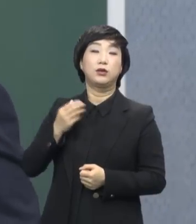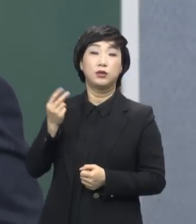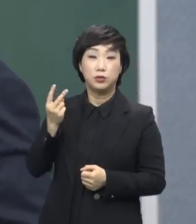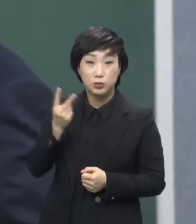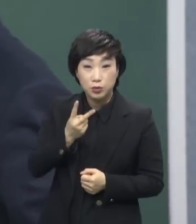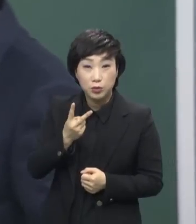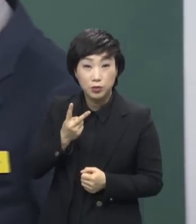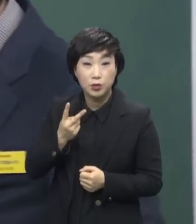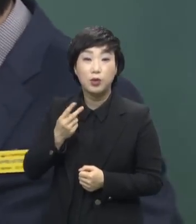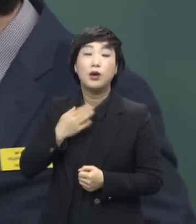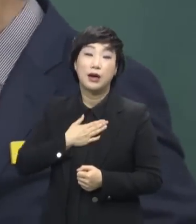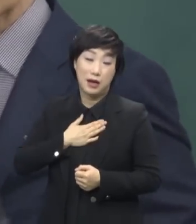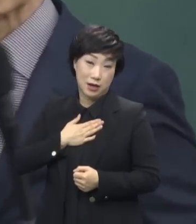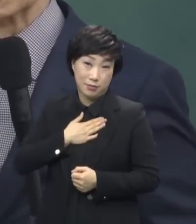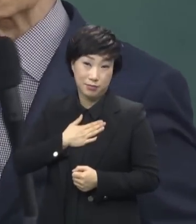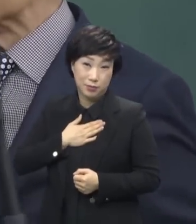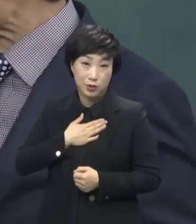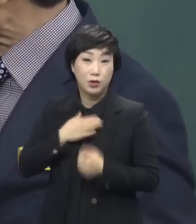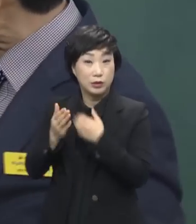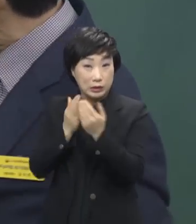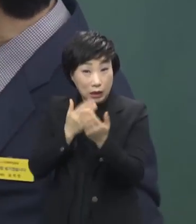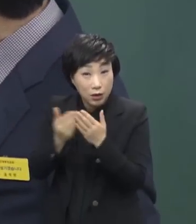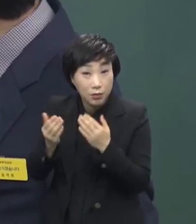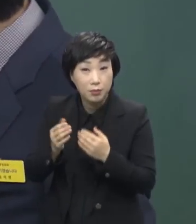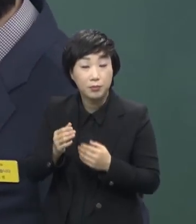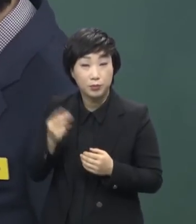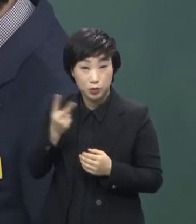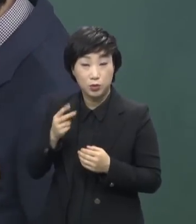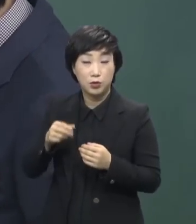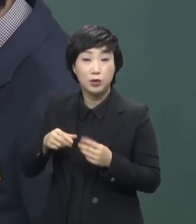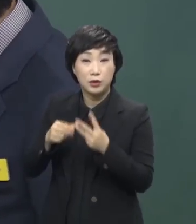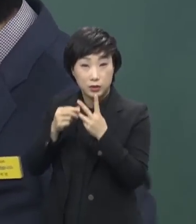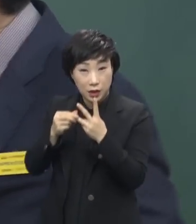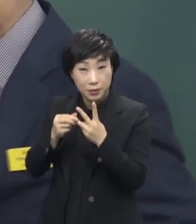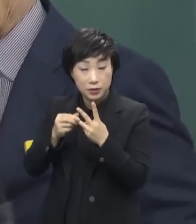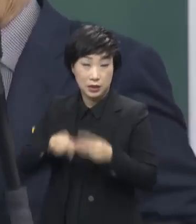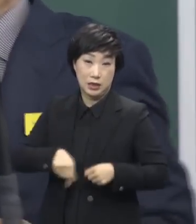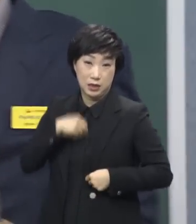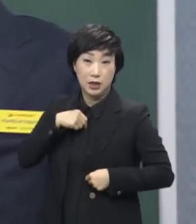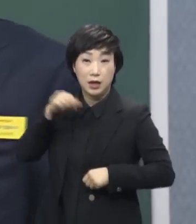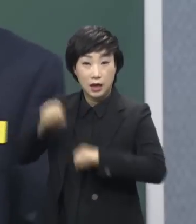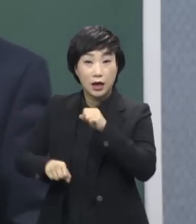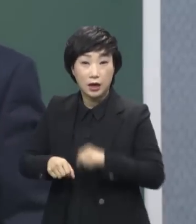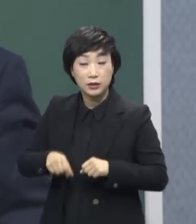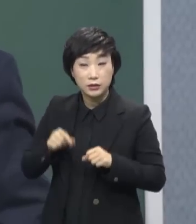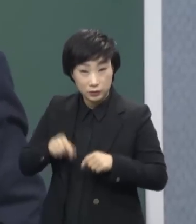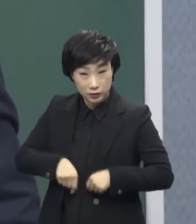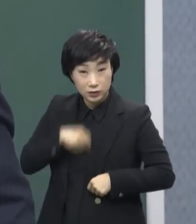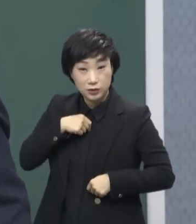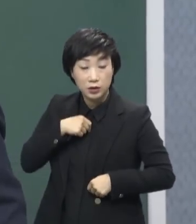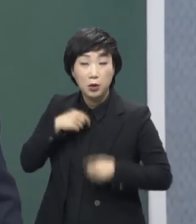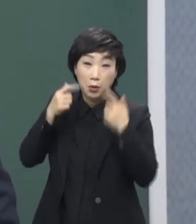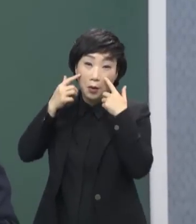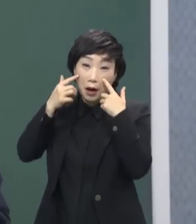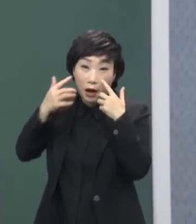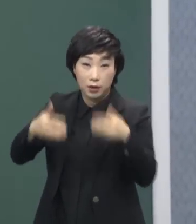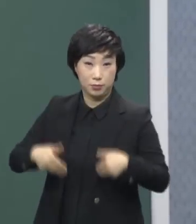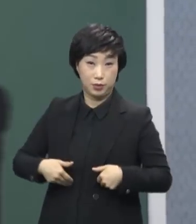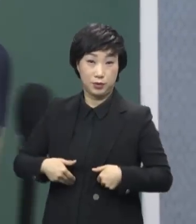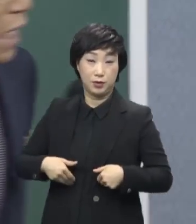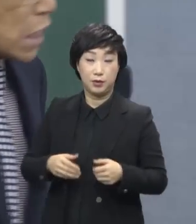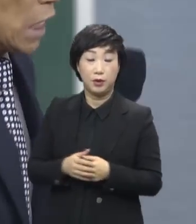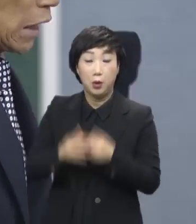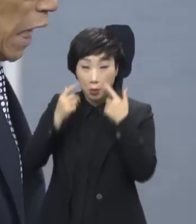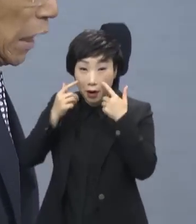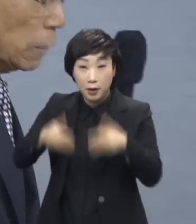그리고 정적인 체험과 행하는 의가 확실하다.